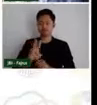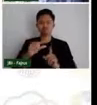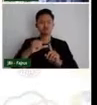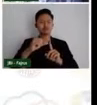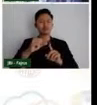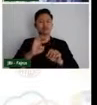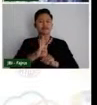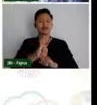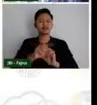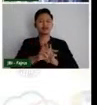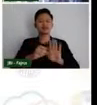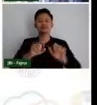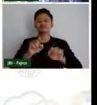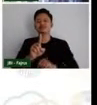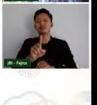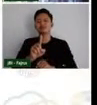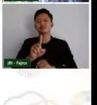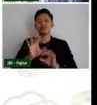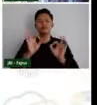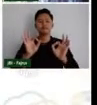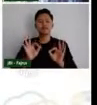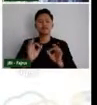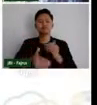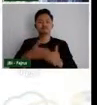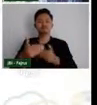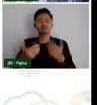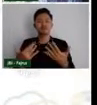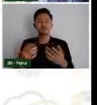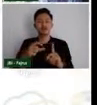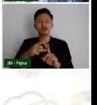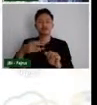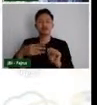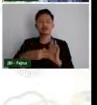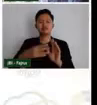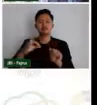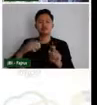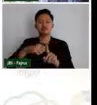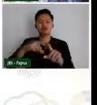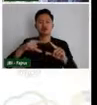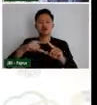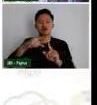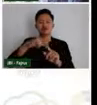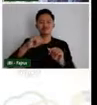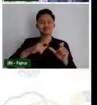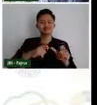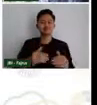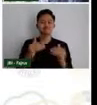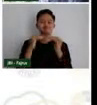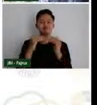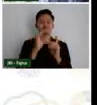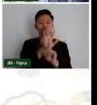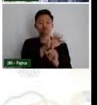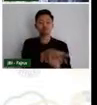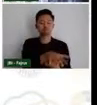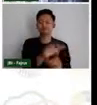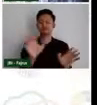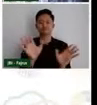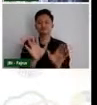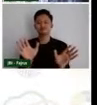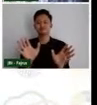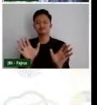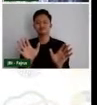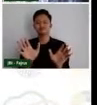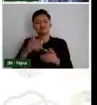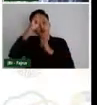pendidikan diselenggarakan secara demokratis dan berkeadilan serta tidak diskriminatif dengan menjunjung tinggi hak